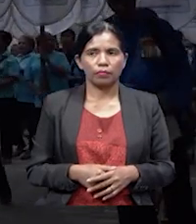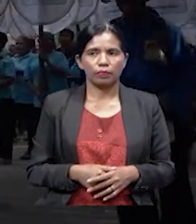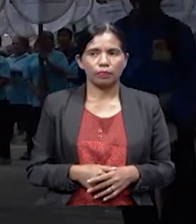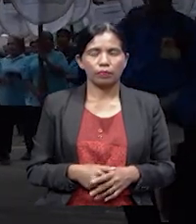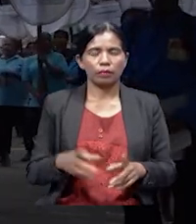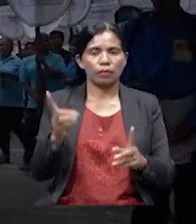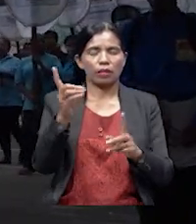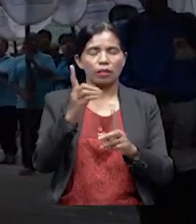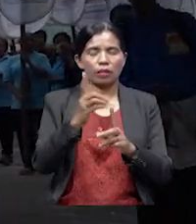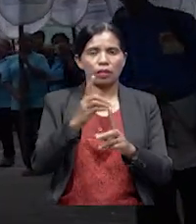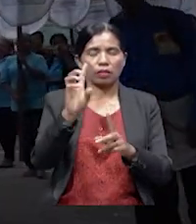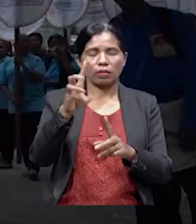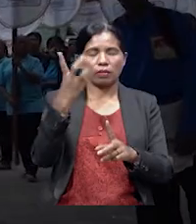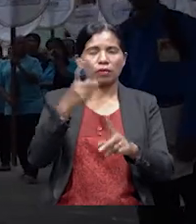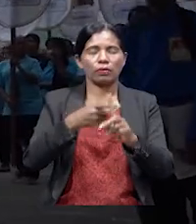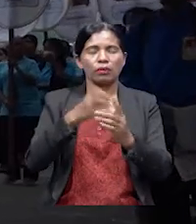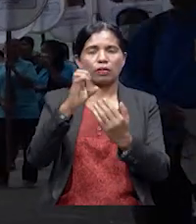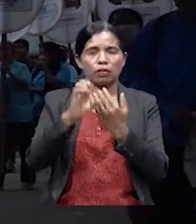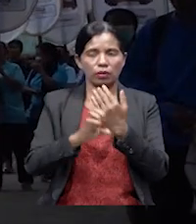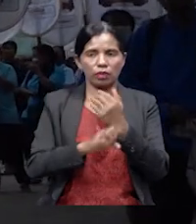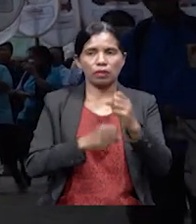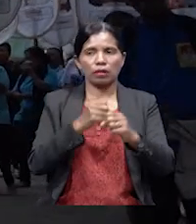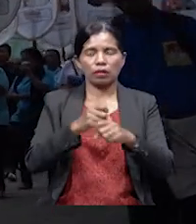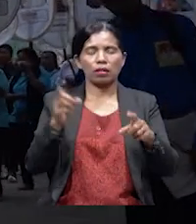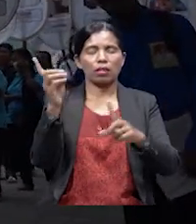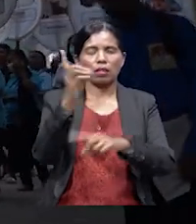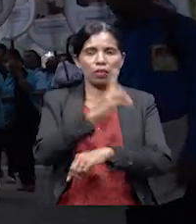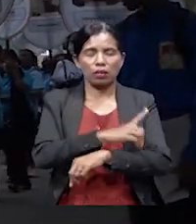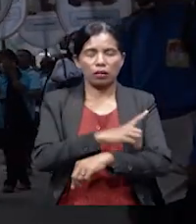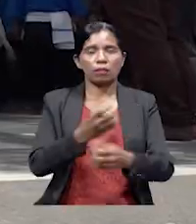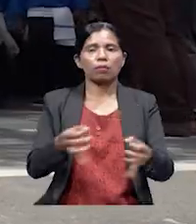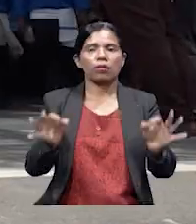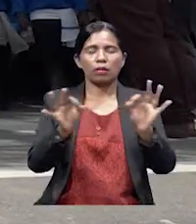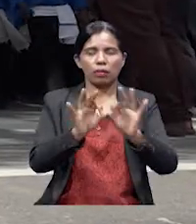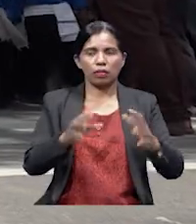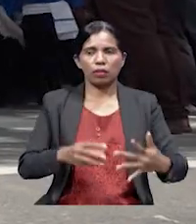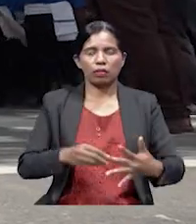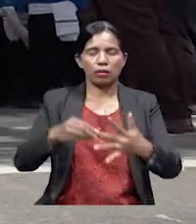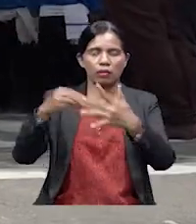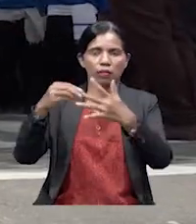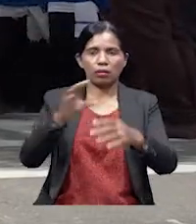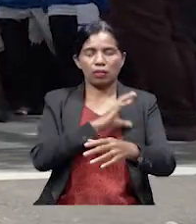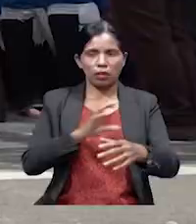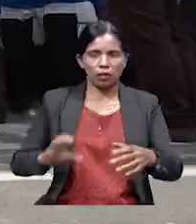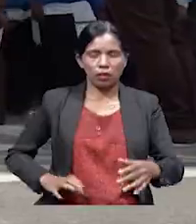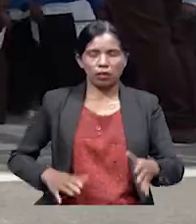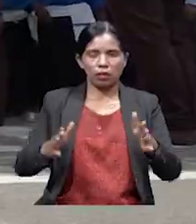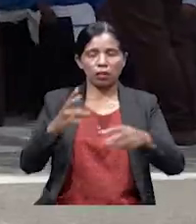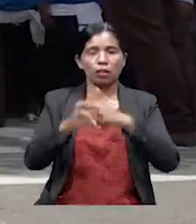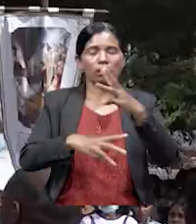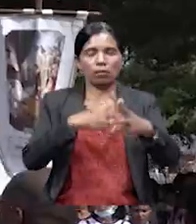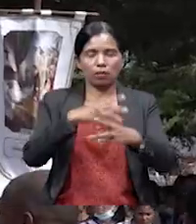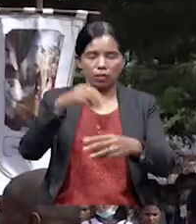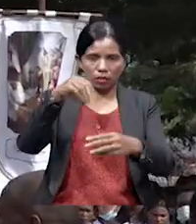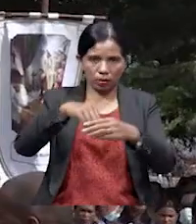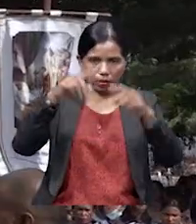Lorong Sanulu Resinen, Fulan Junyu, Tinangne, Nudar Lorong Importante No Especial Basarani Katolika Ihamundu,